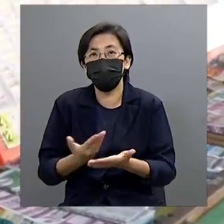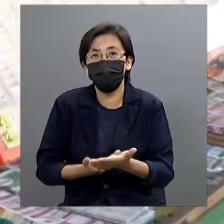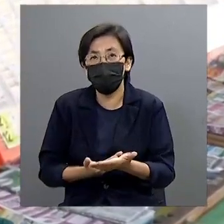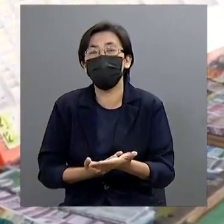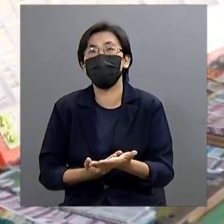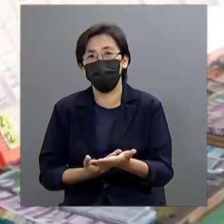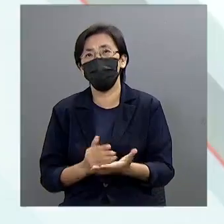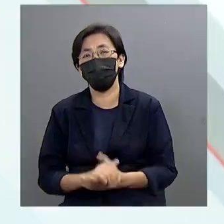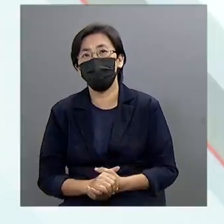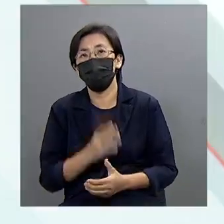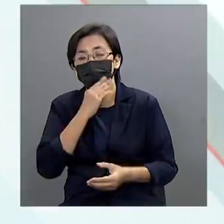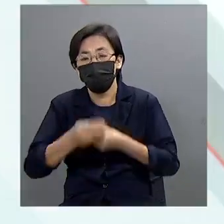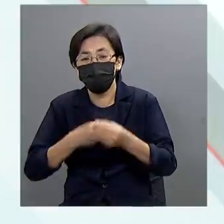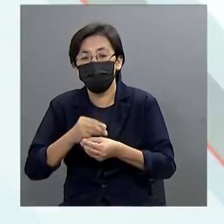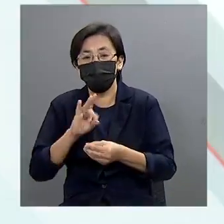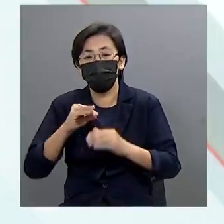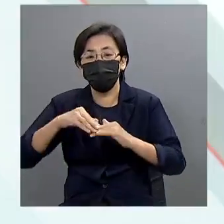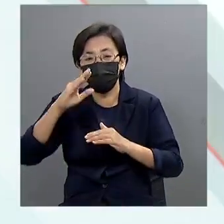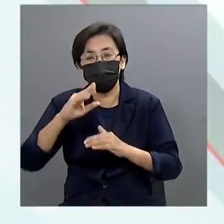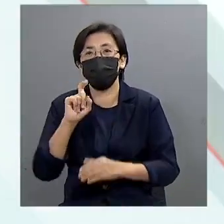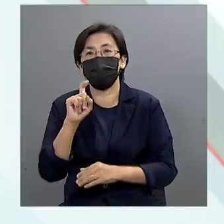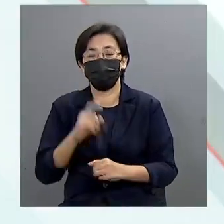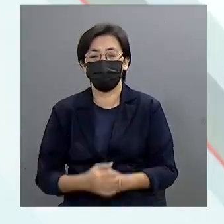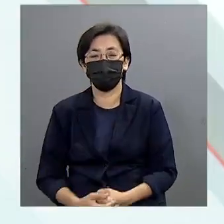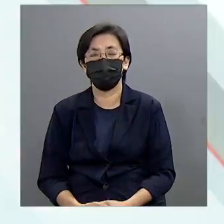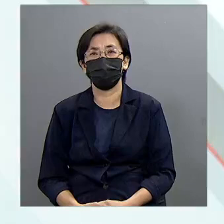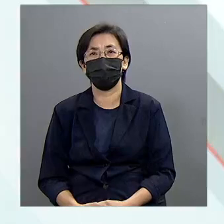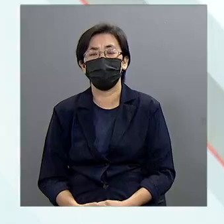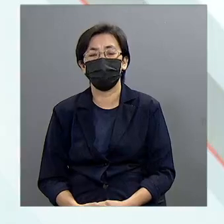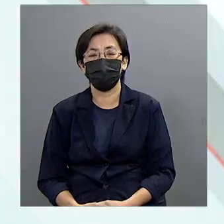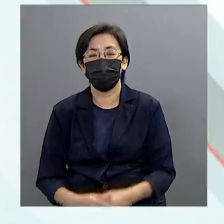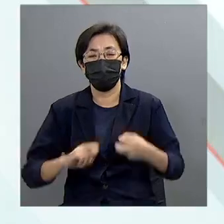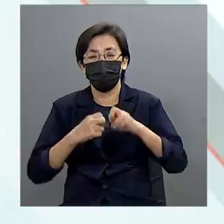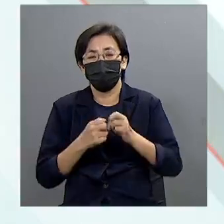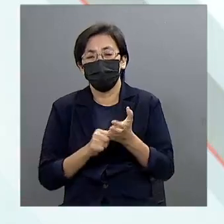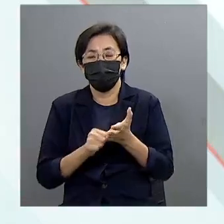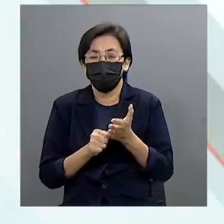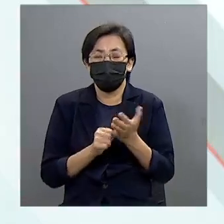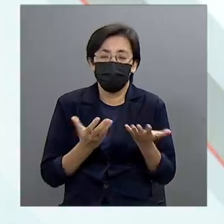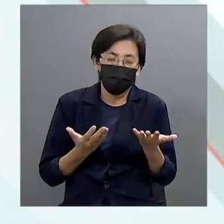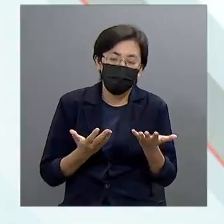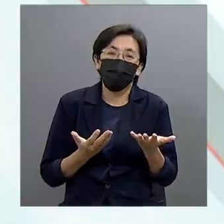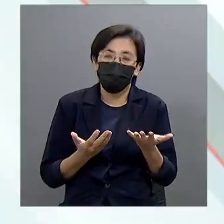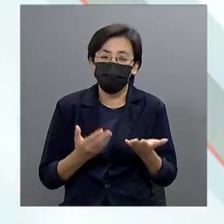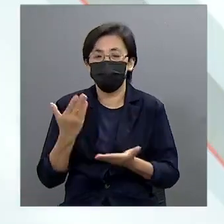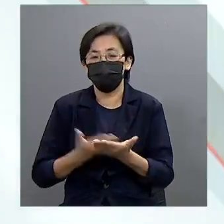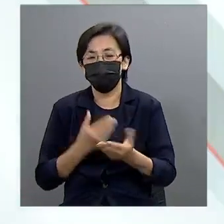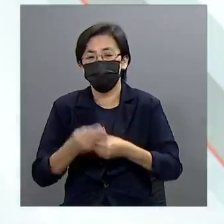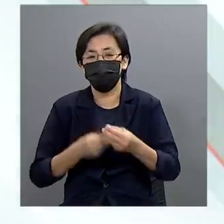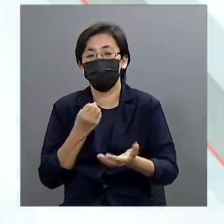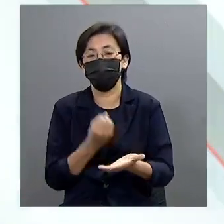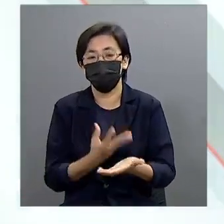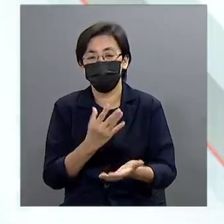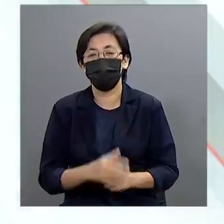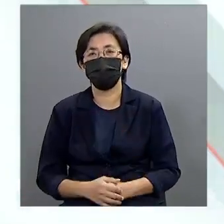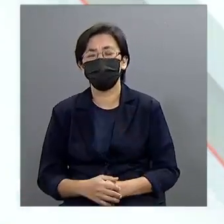าคุณขายเกินคุณก็ขายไม่ได้ อาจจะเป็นการแก้ปัญหาแบบทางอ้อมกับการขายสลากเกินราคานะคะแต่ทีนี้ในเรื่องผลกระทบน